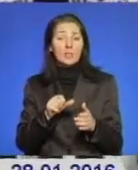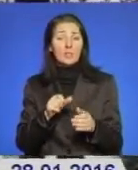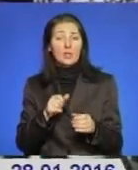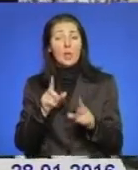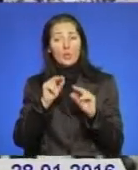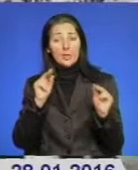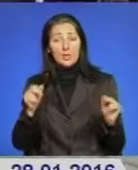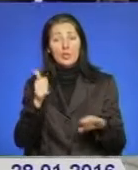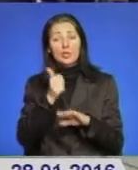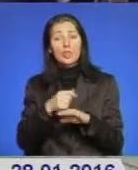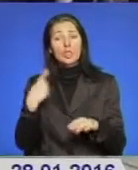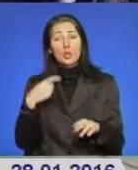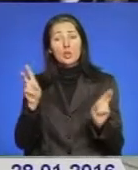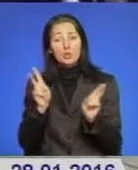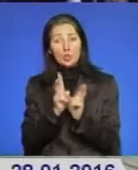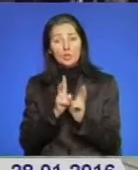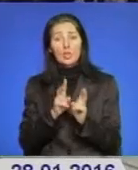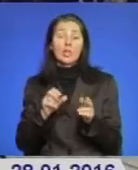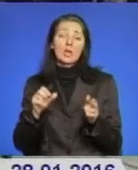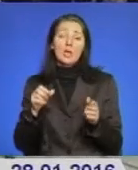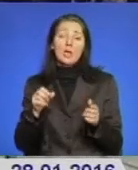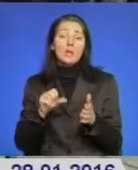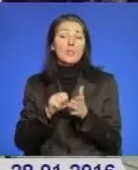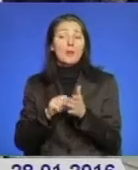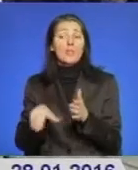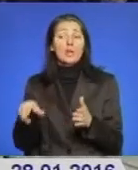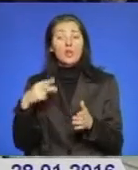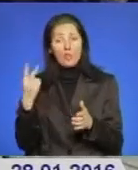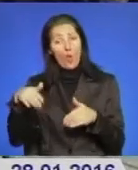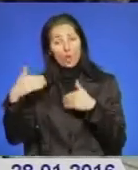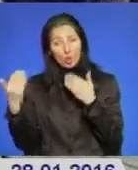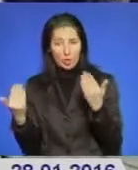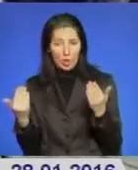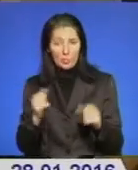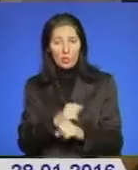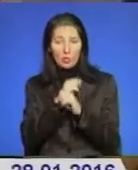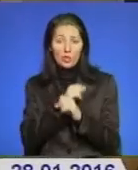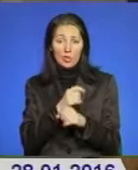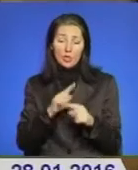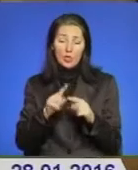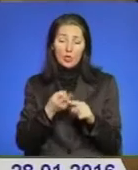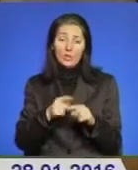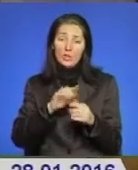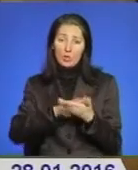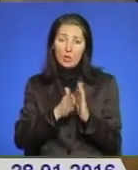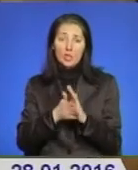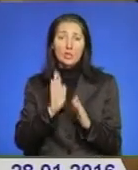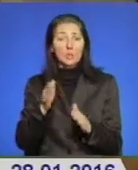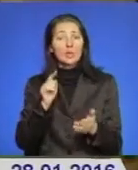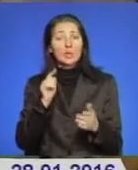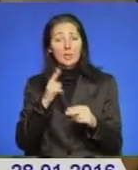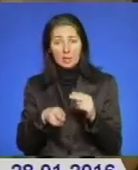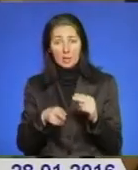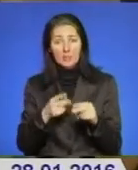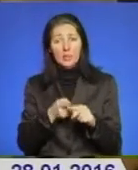області зустрінеться з представниками обох пікетуючих сторін та вже скоро у цій ситуації поставлять крапку. Це дуже важко сьогодні